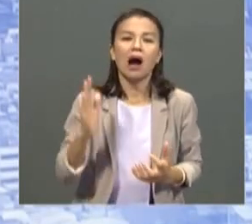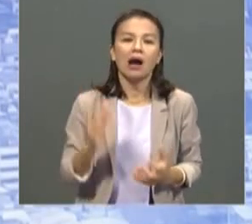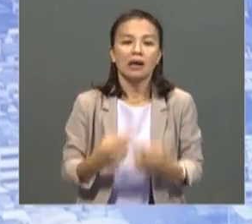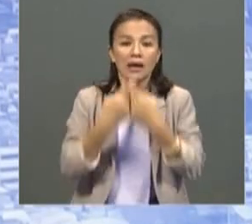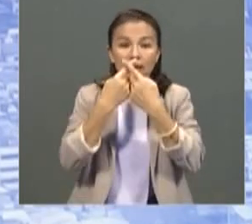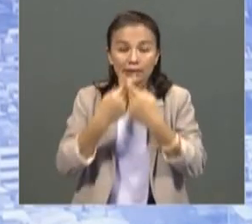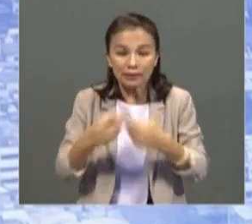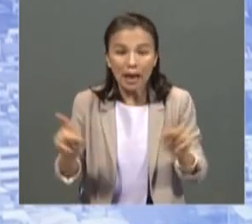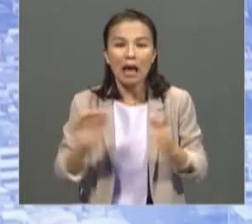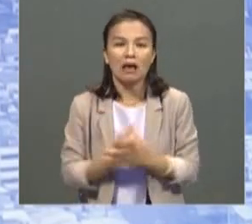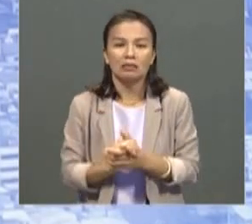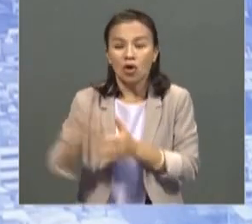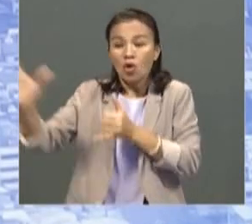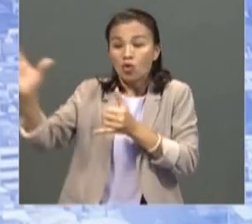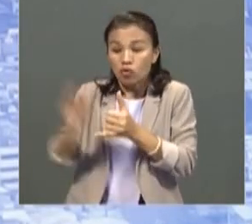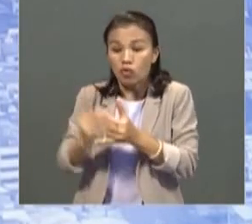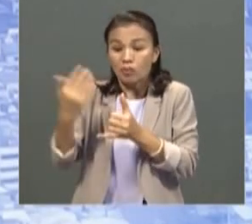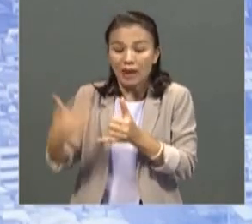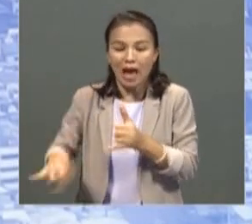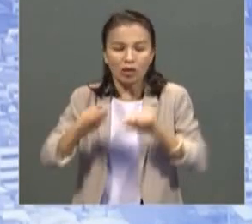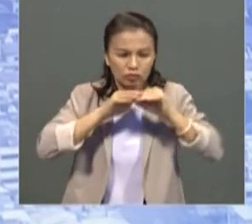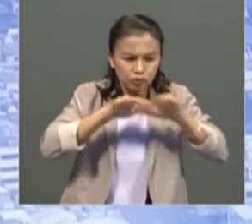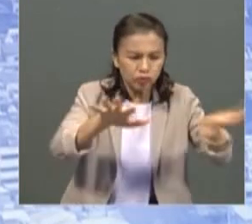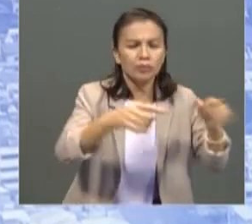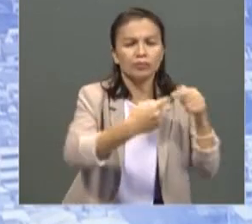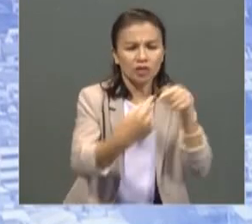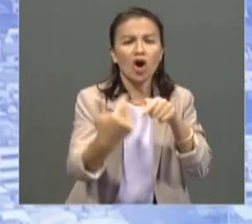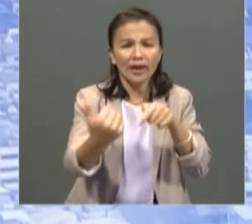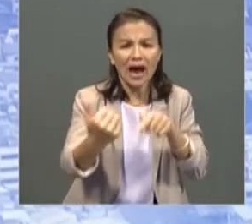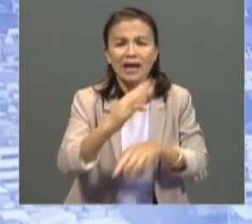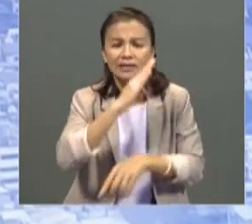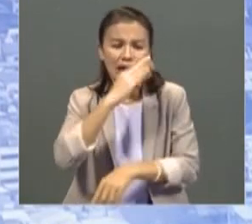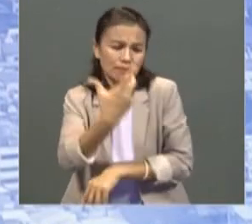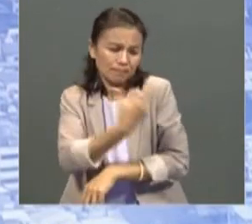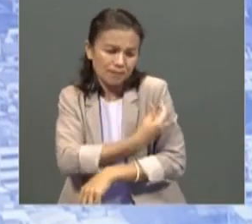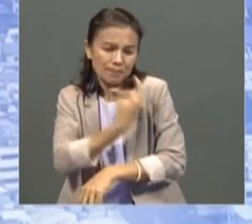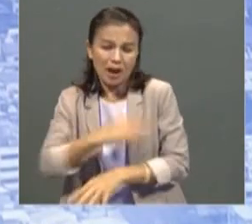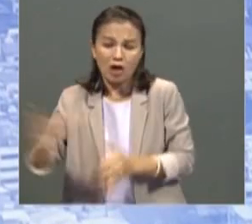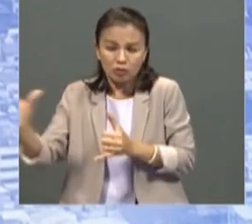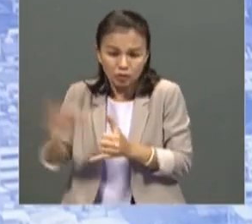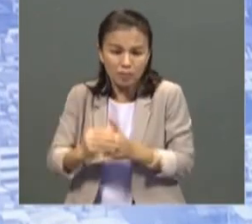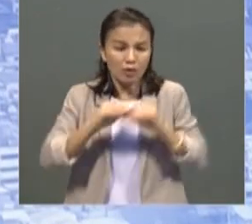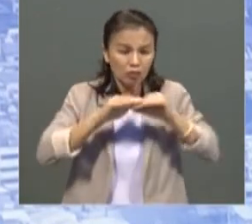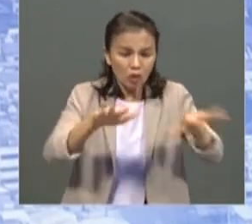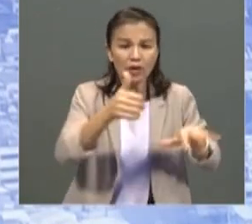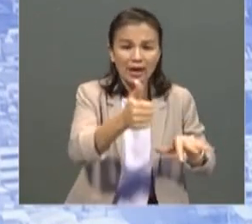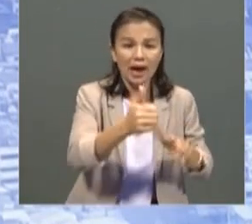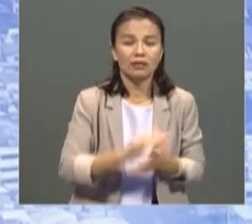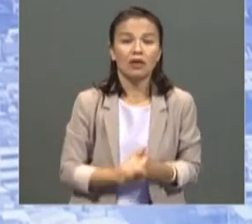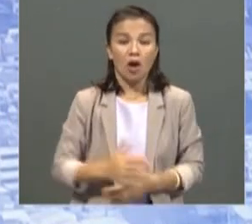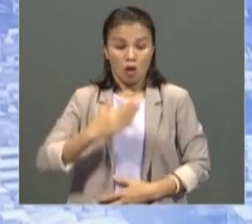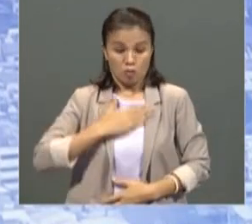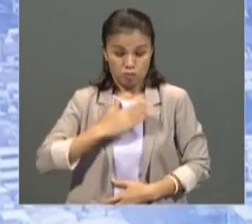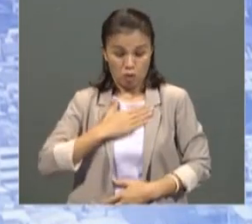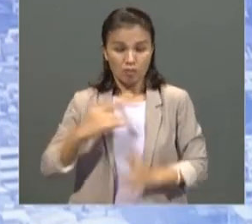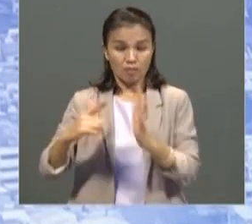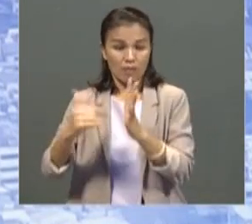လက္ခဏာမှာဖြစ်သွားအောင်လုတ်ပေးနိုင်ပြီမလဲကျွန်တော်တို့စီမှာဒီကောက်ွက်ယောဂပိုးရှိနိုင်တယ်အဲ့ဒီယောဂပိုးကနေသူ